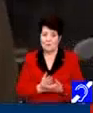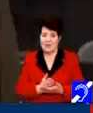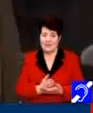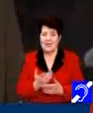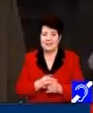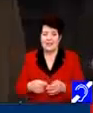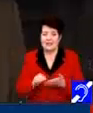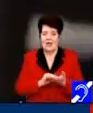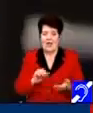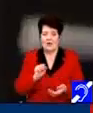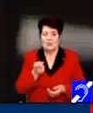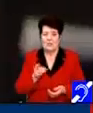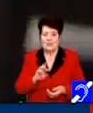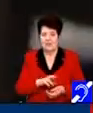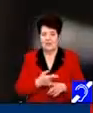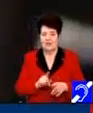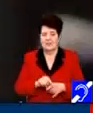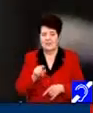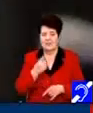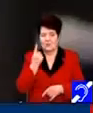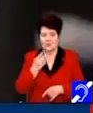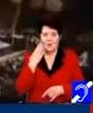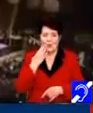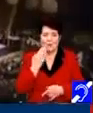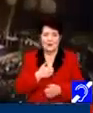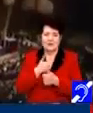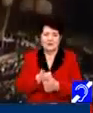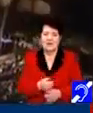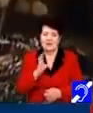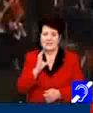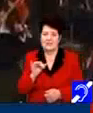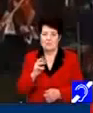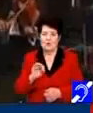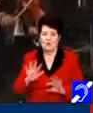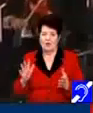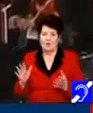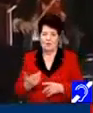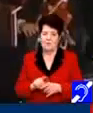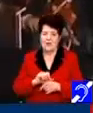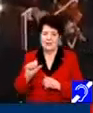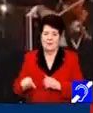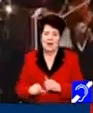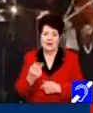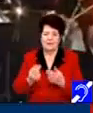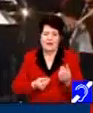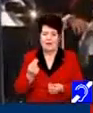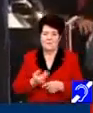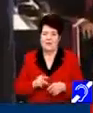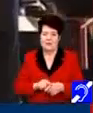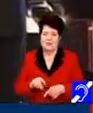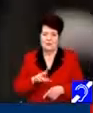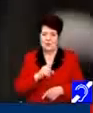Cahill, antrenorul australian, fiind singurul din staful român cei care a însoțit-o pe Simona la un eveniment aparte chiar înaintea meciului cu Naomi Osaka